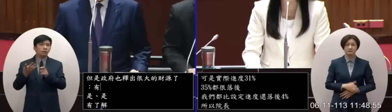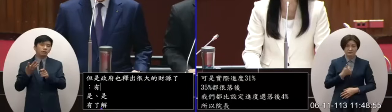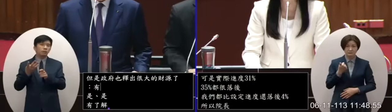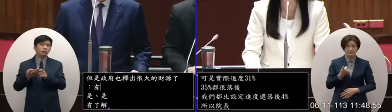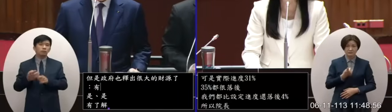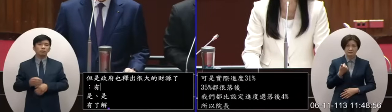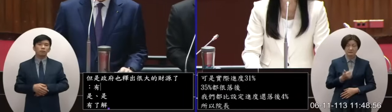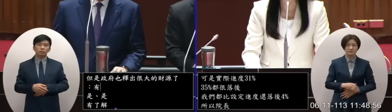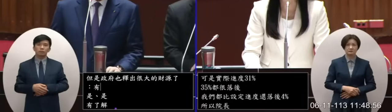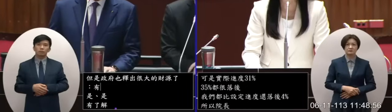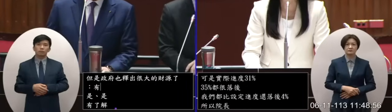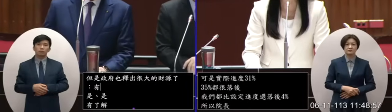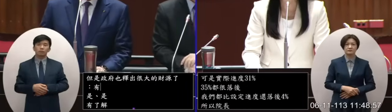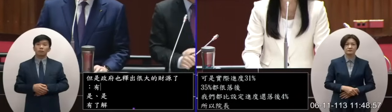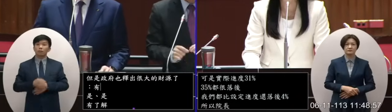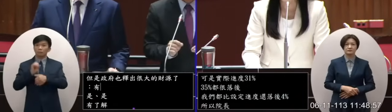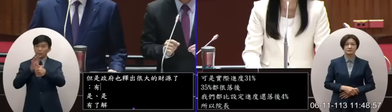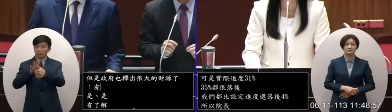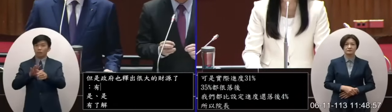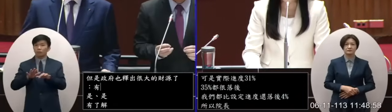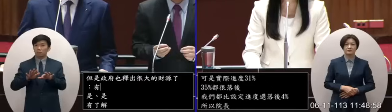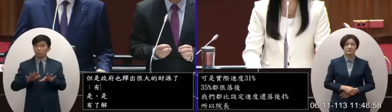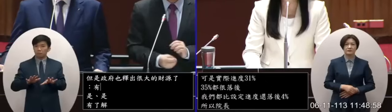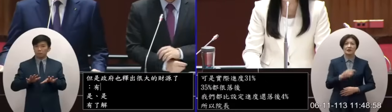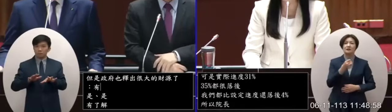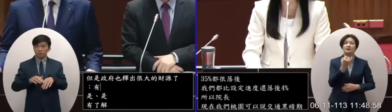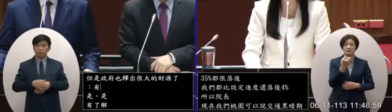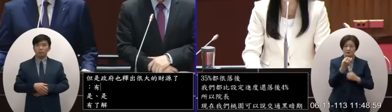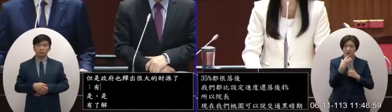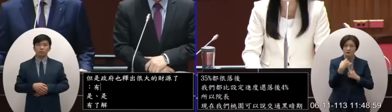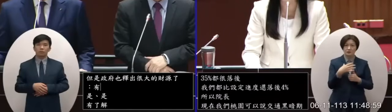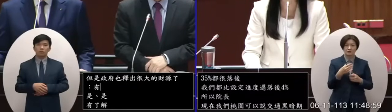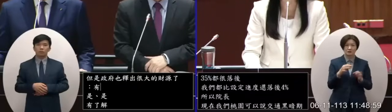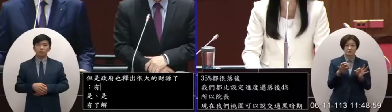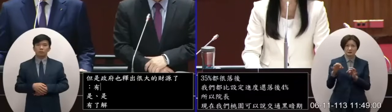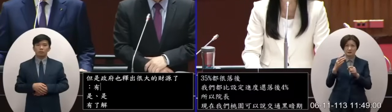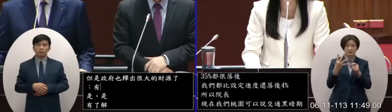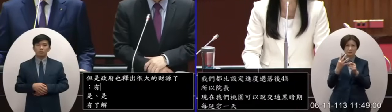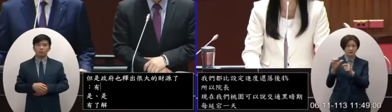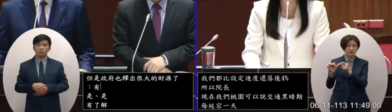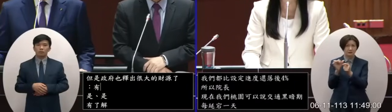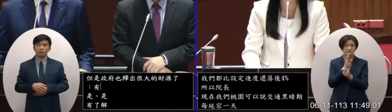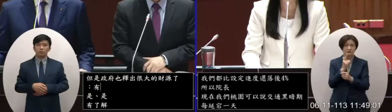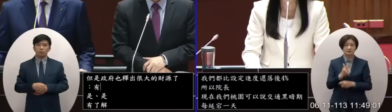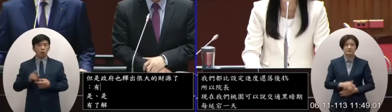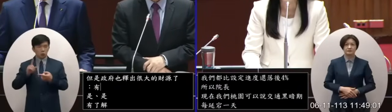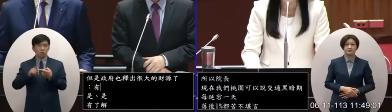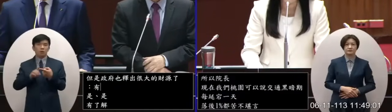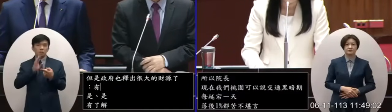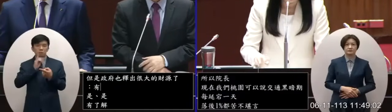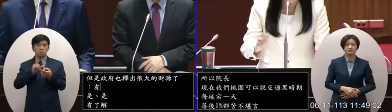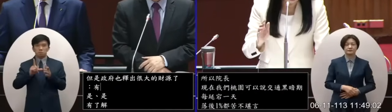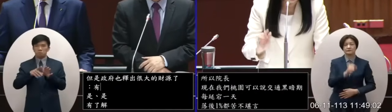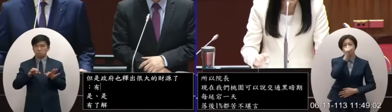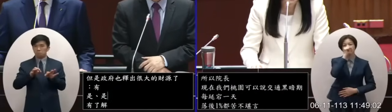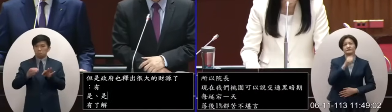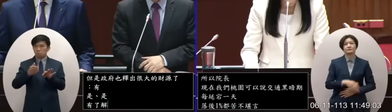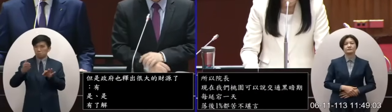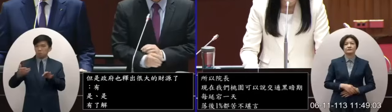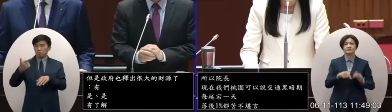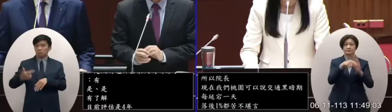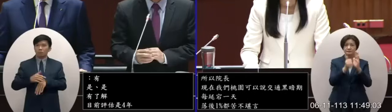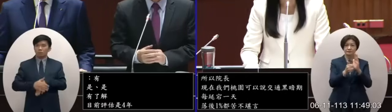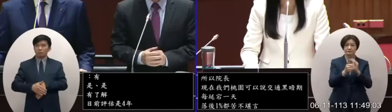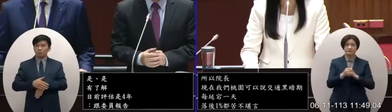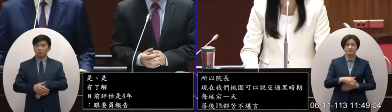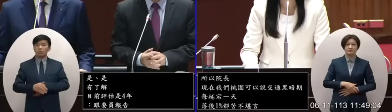实的吗？ 跟委员报告，目前主要是因为他有， 只要告诉我是不是4到5年就好。 确实是会延期。 好，我想院长， 那另外